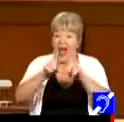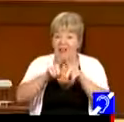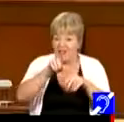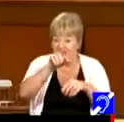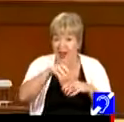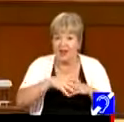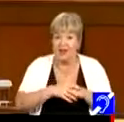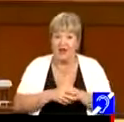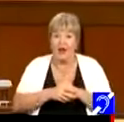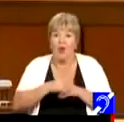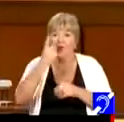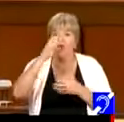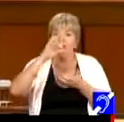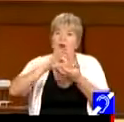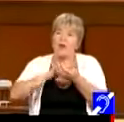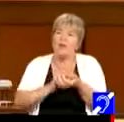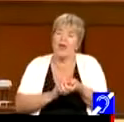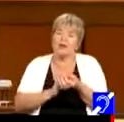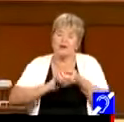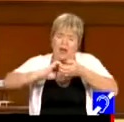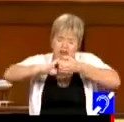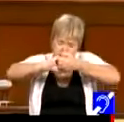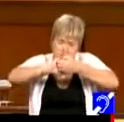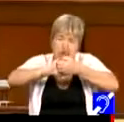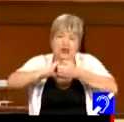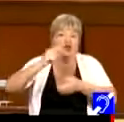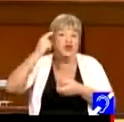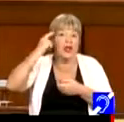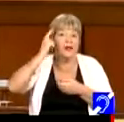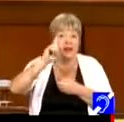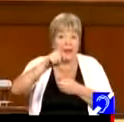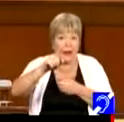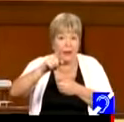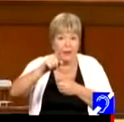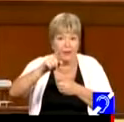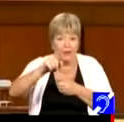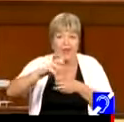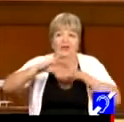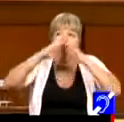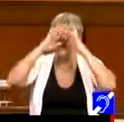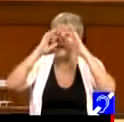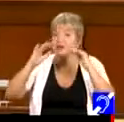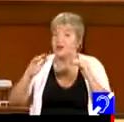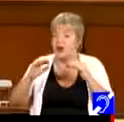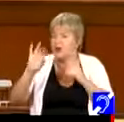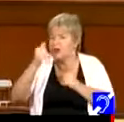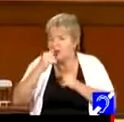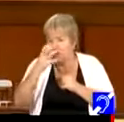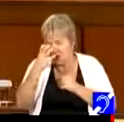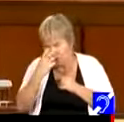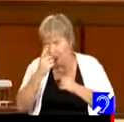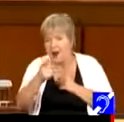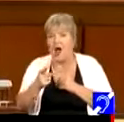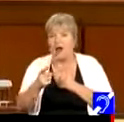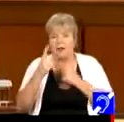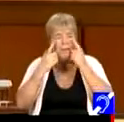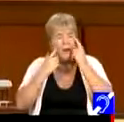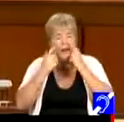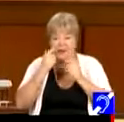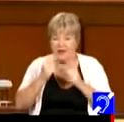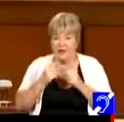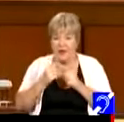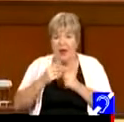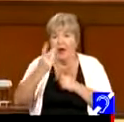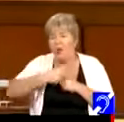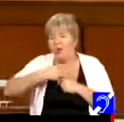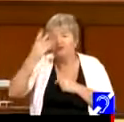asemenea, un moment de comuniune și de reflexie, de fericire și de jale, un